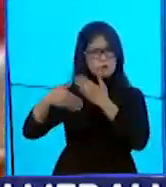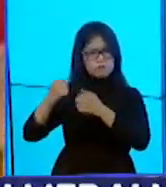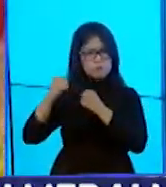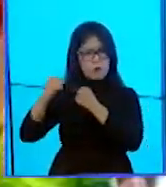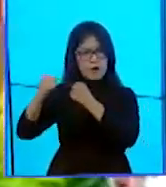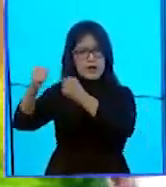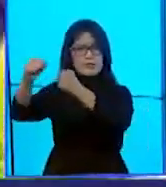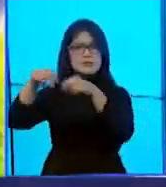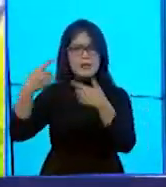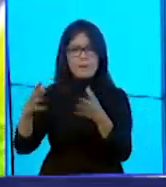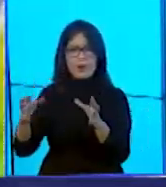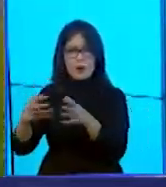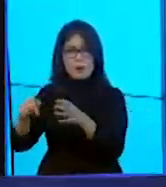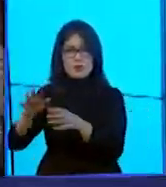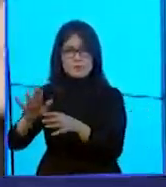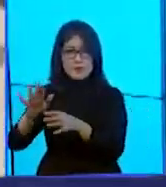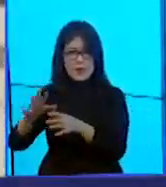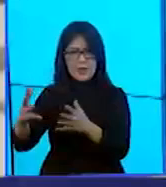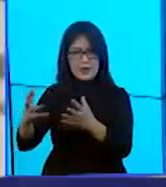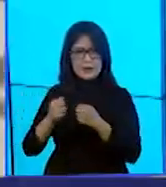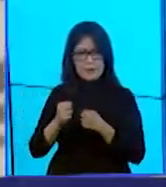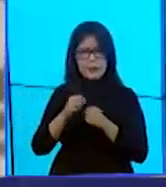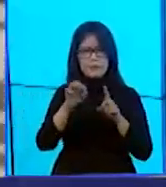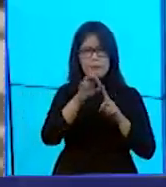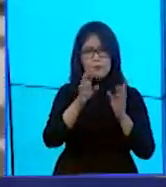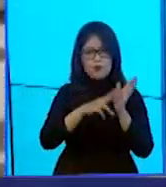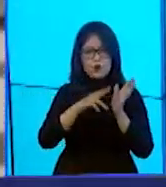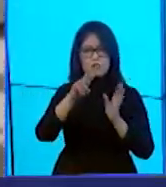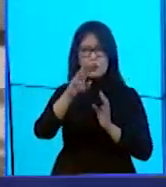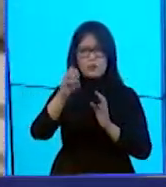klasemen sementara medali PON ke-20 Papua.